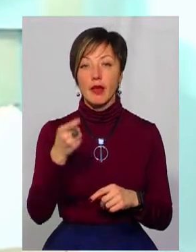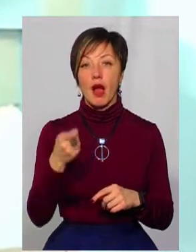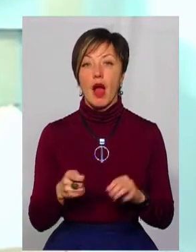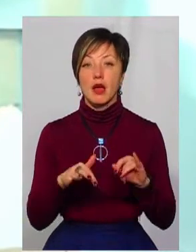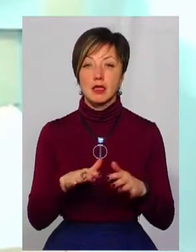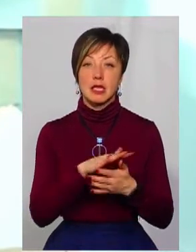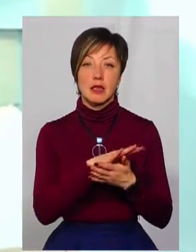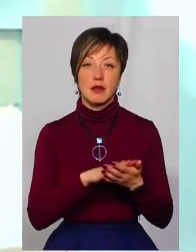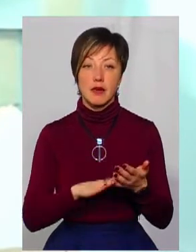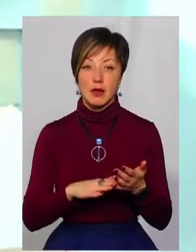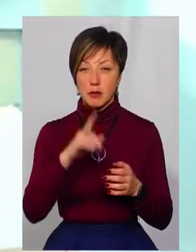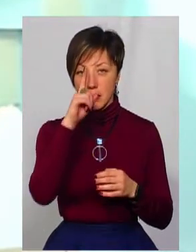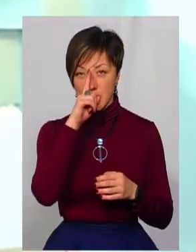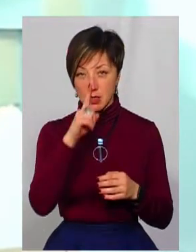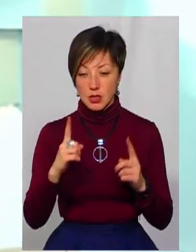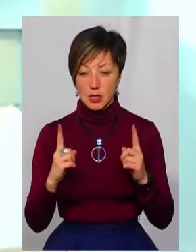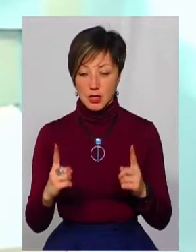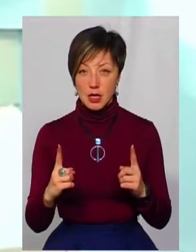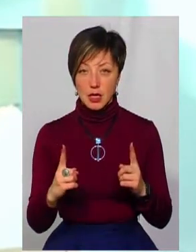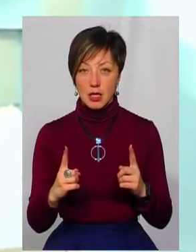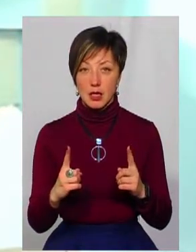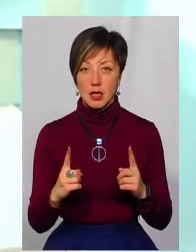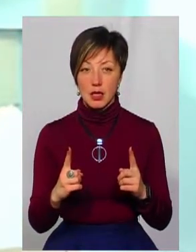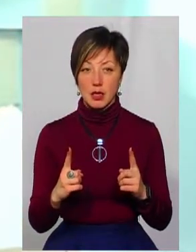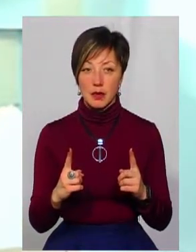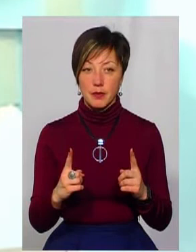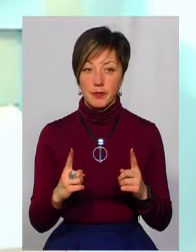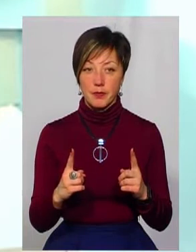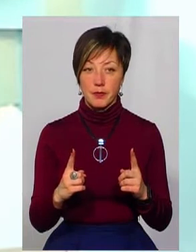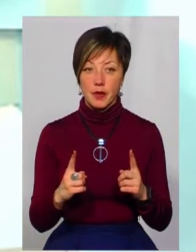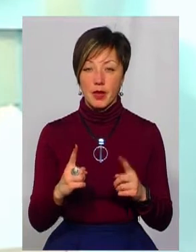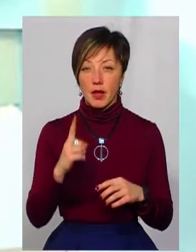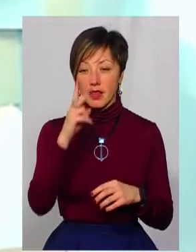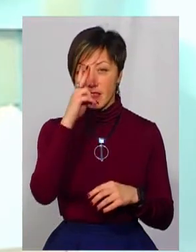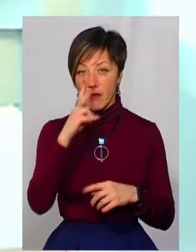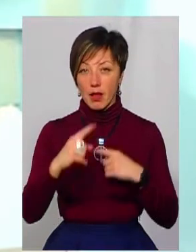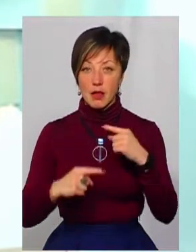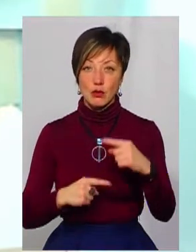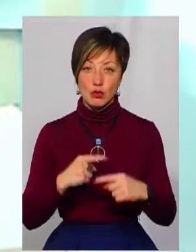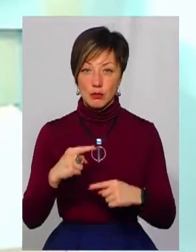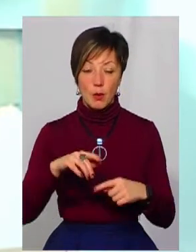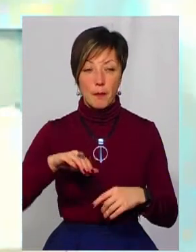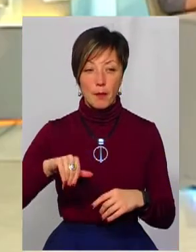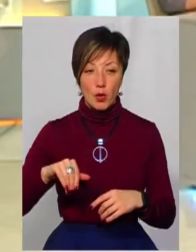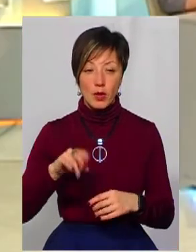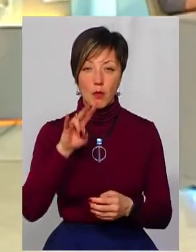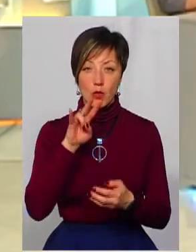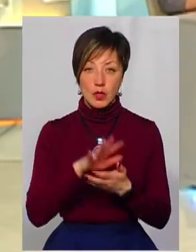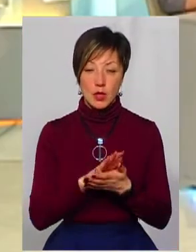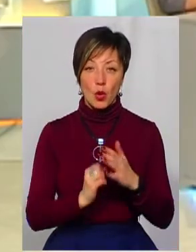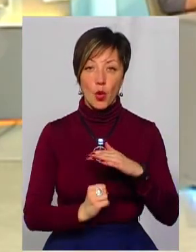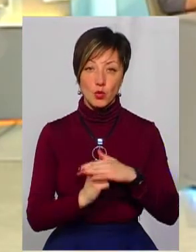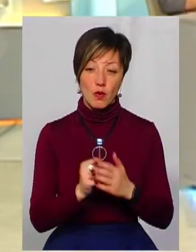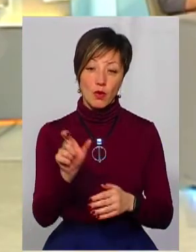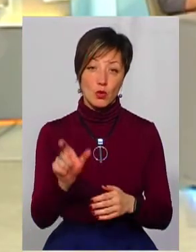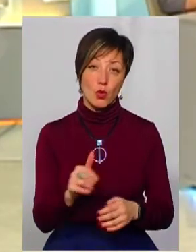триває перший місяць, це місяць підключення, дні до кінця цього місяця і 2 послідуючих. Потім на постійній основі, якщо